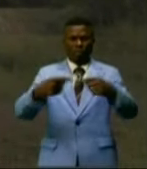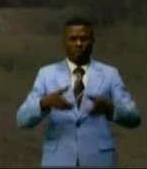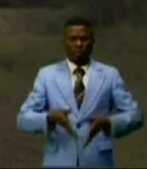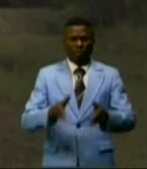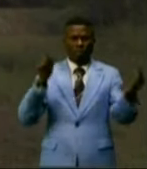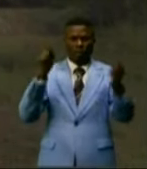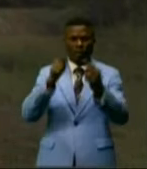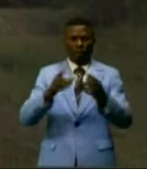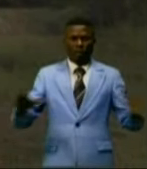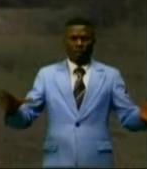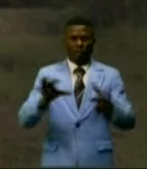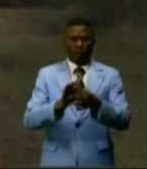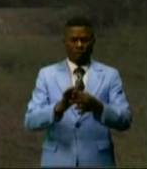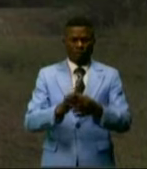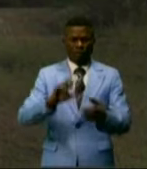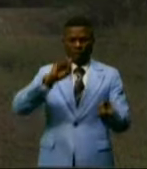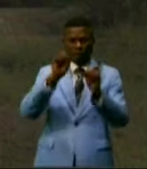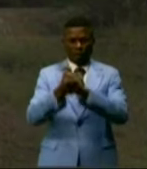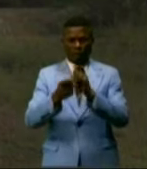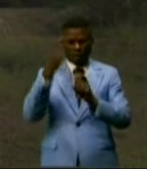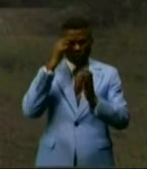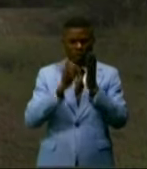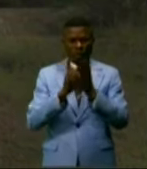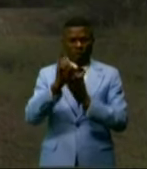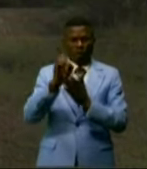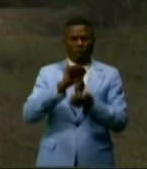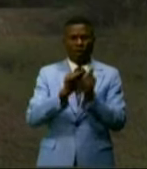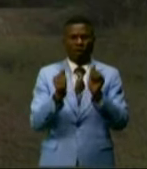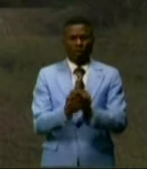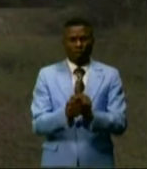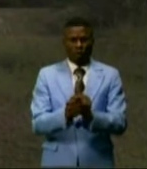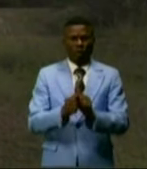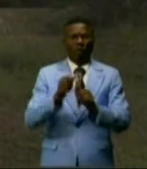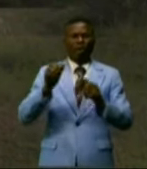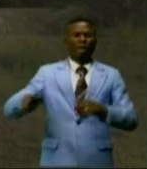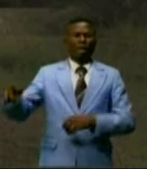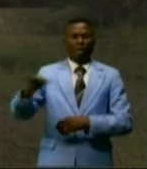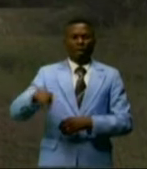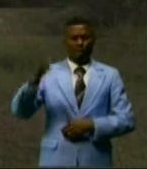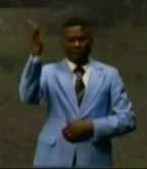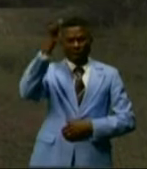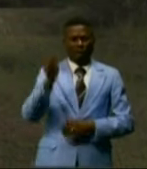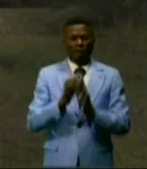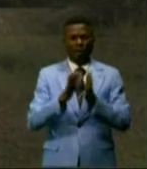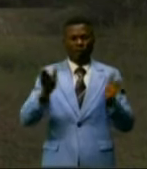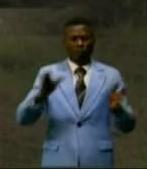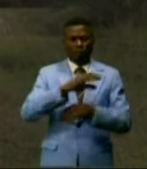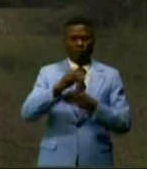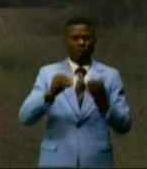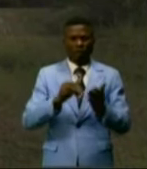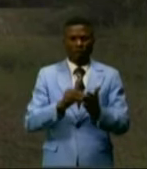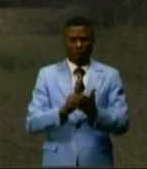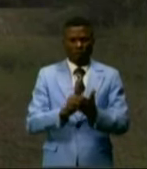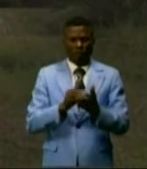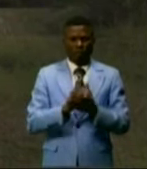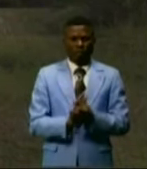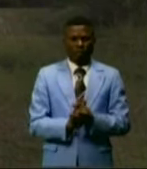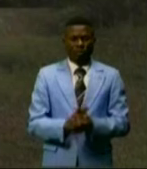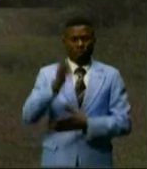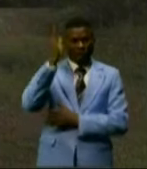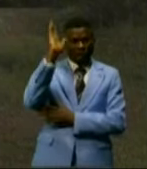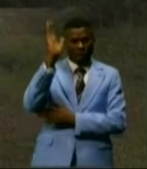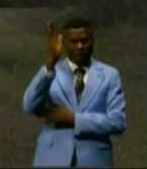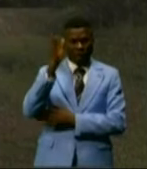vers la consolidation de la réforme pour relever les défis de l'intégration régionale en Afrique centrale. La conférence